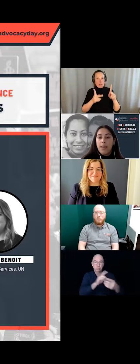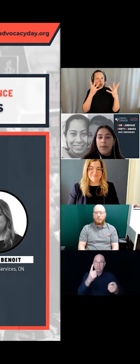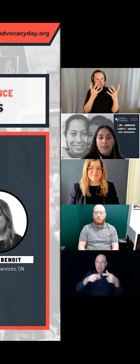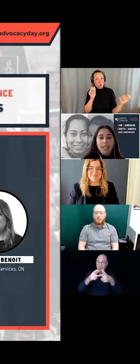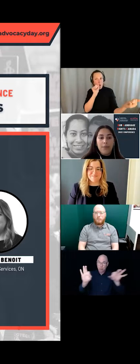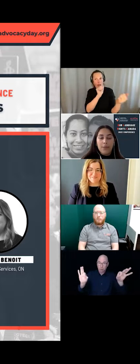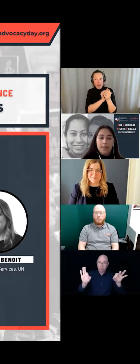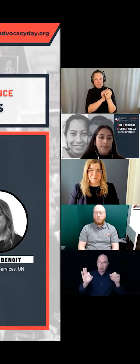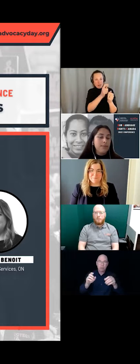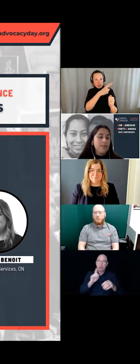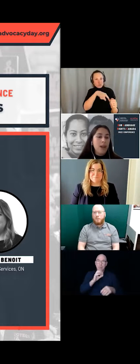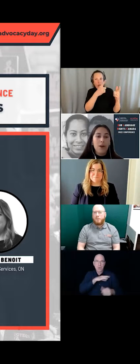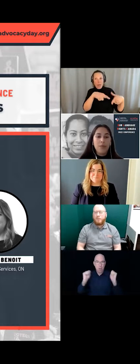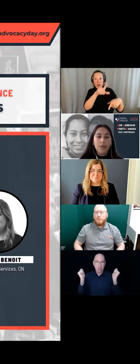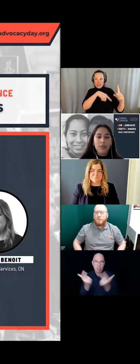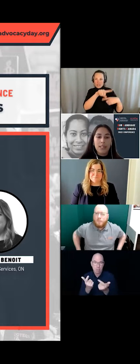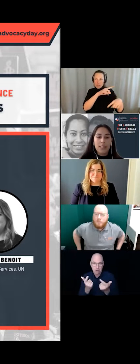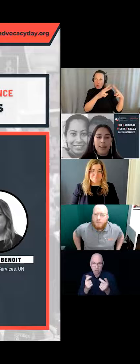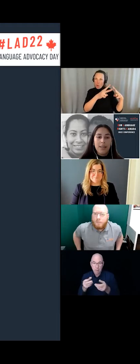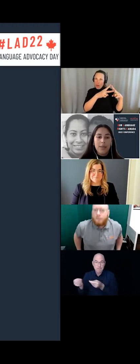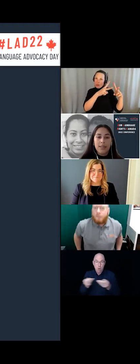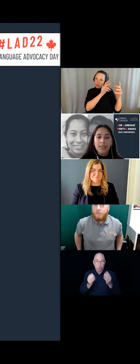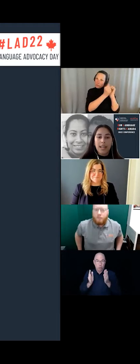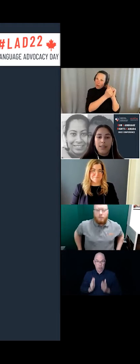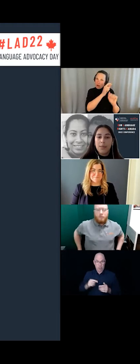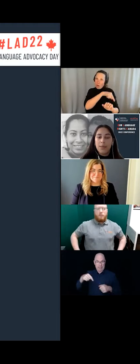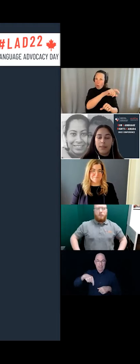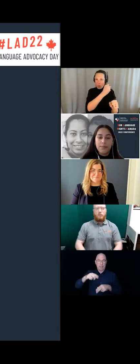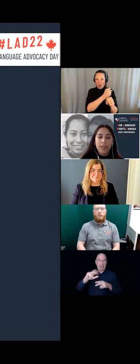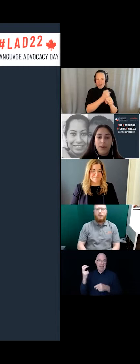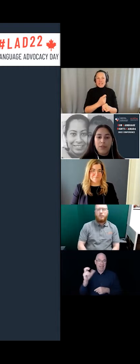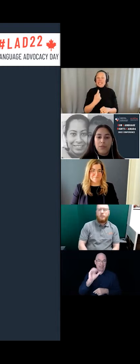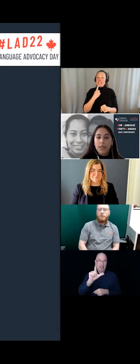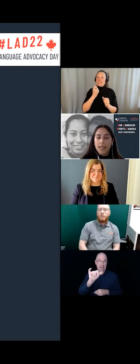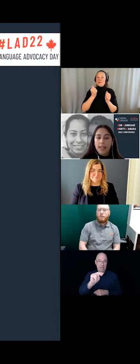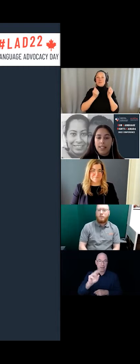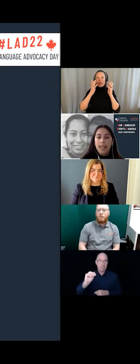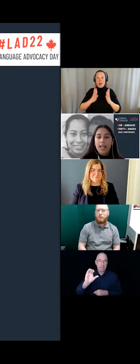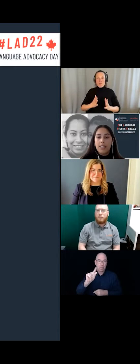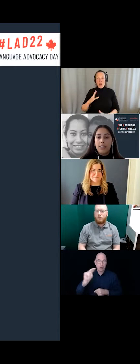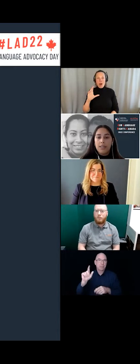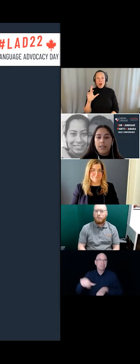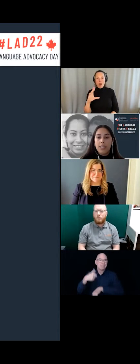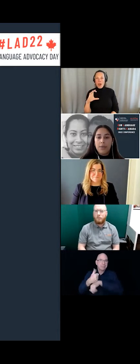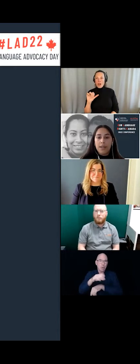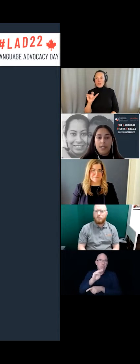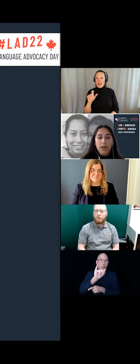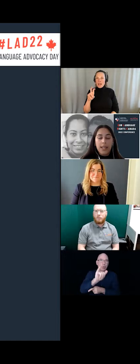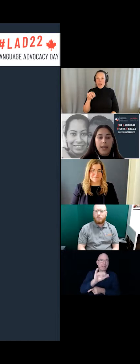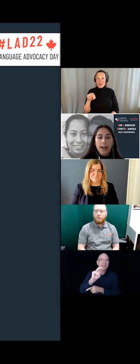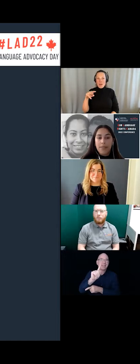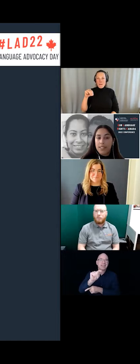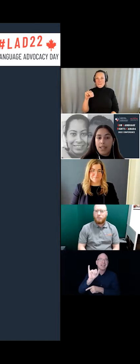de favoriser leur volonté de travailler avec eux. Les langages des signes profitent à tous. Notre modérateur pour ce panel est